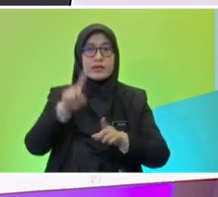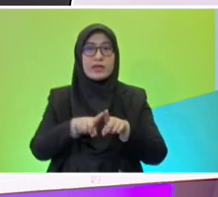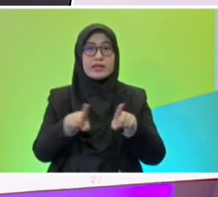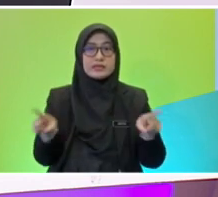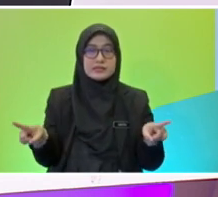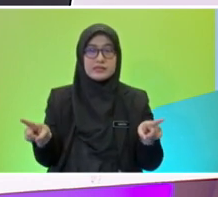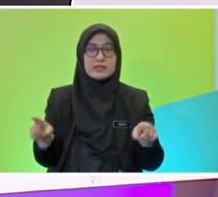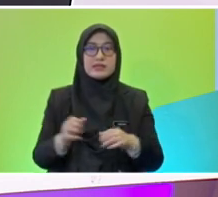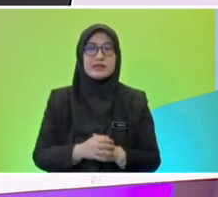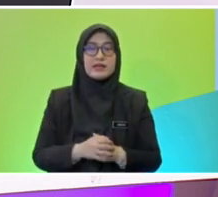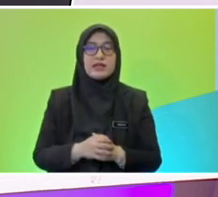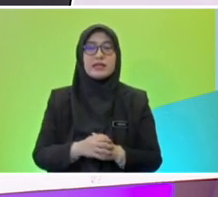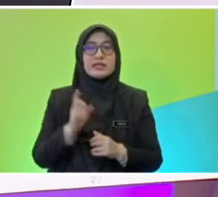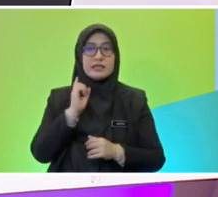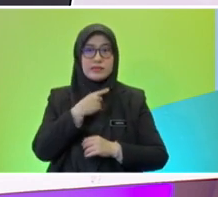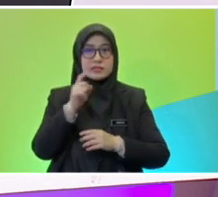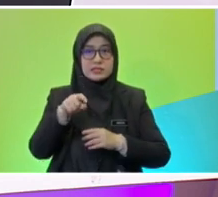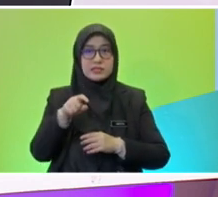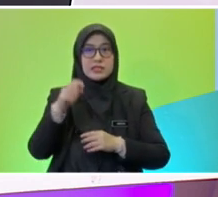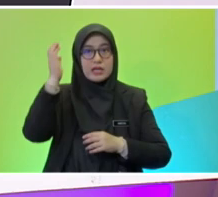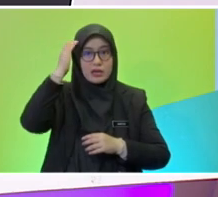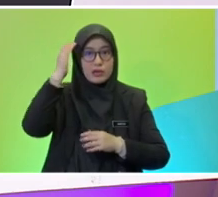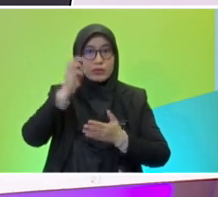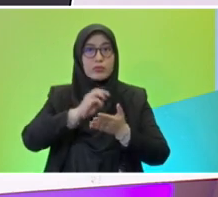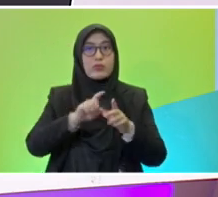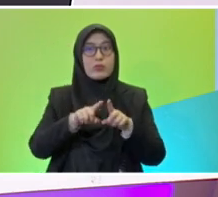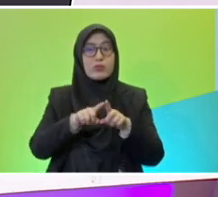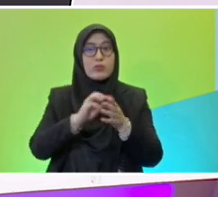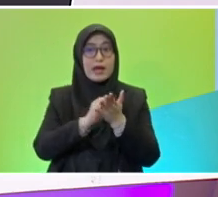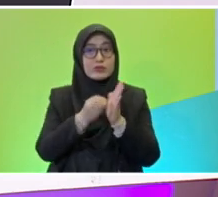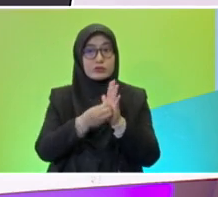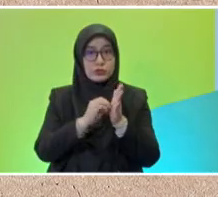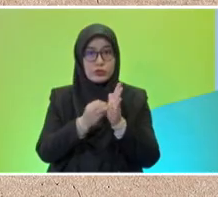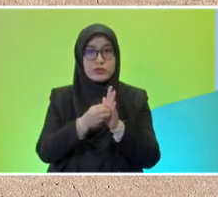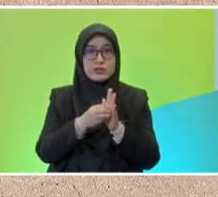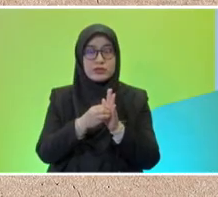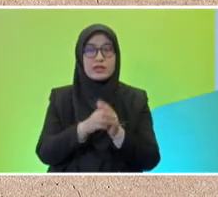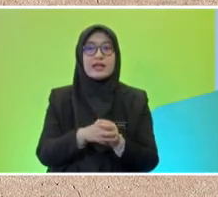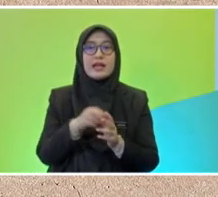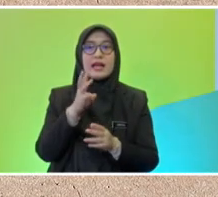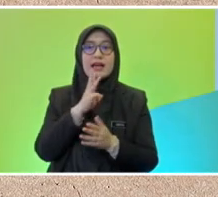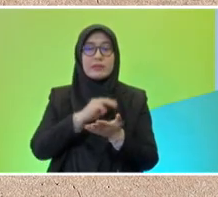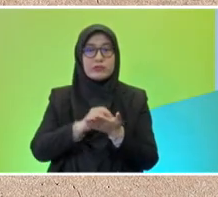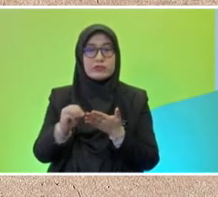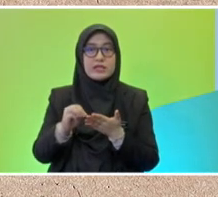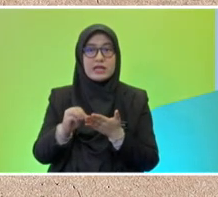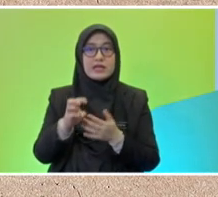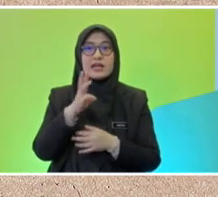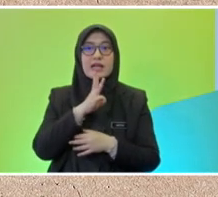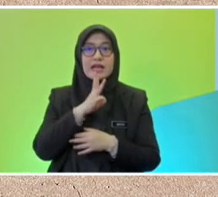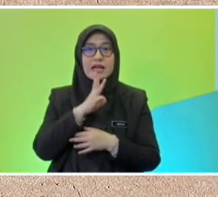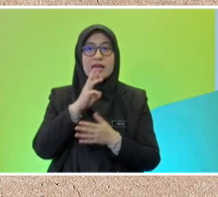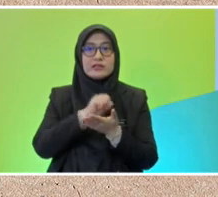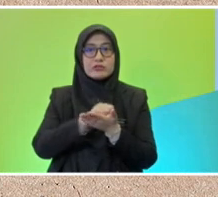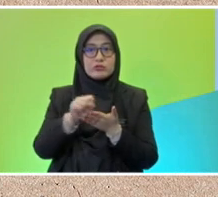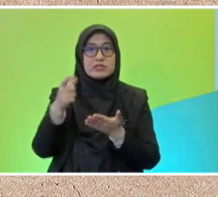kereta tahu dia punya maksud dulu oke Al mutlak tadi adalah air yang macam mana air yang suci lagi menyucikan